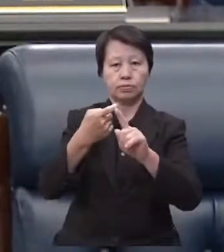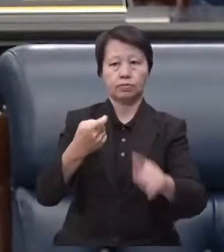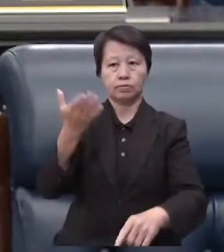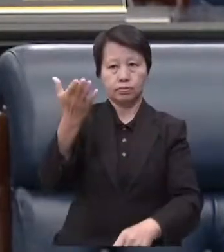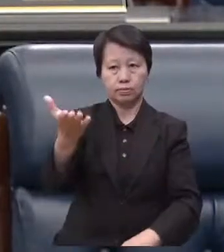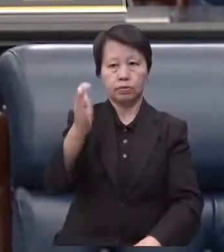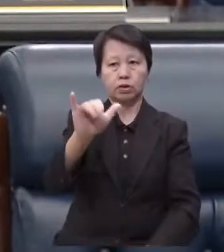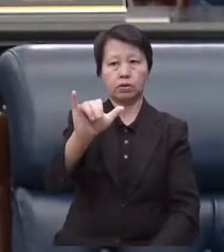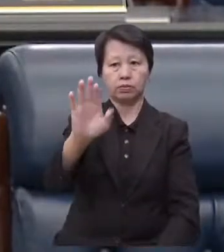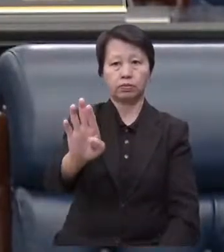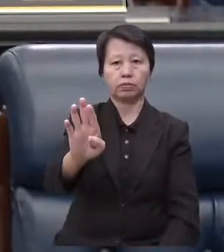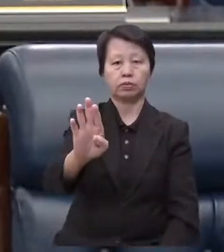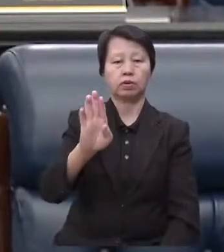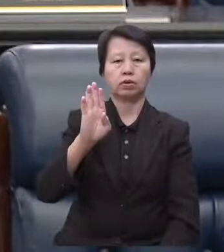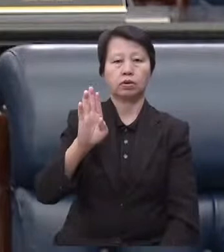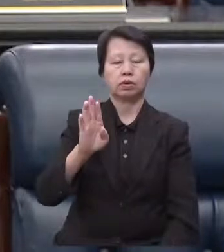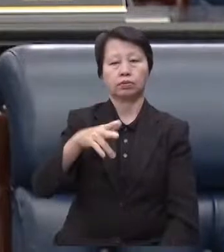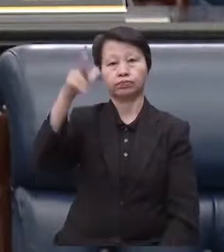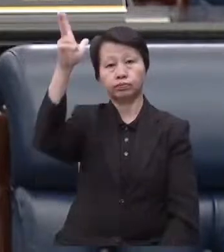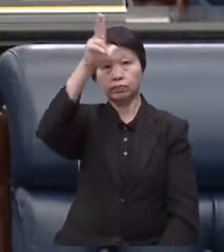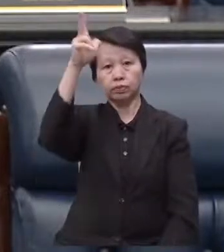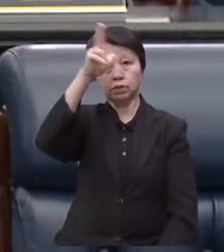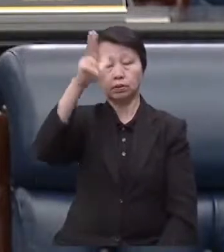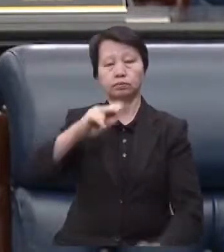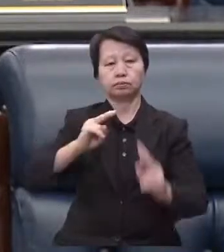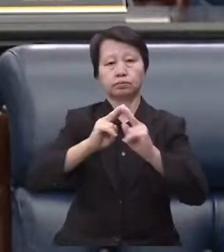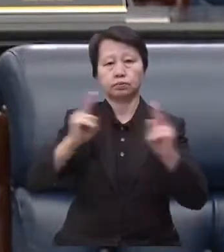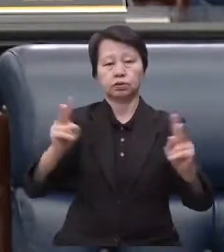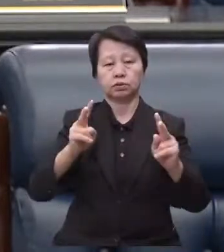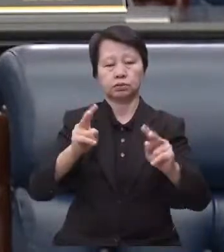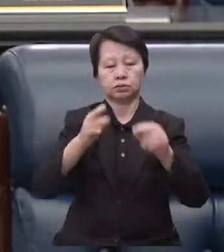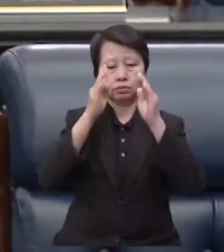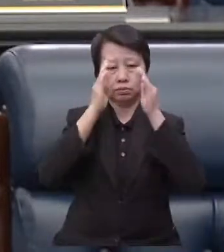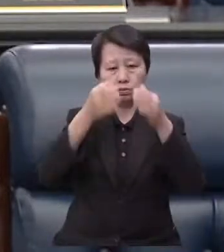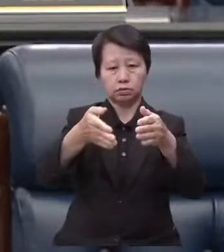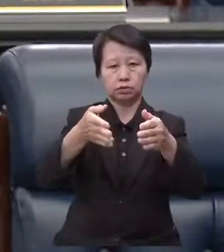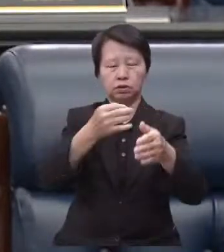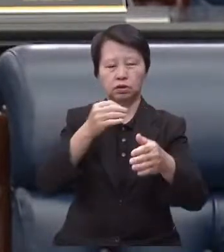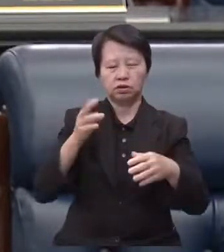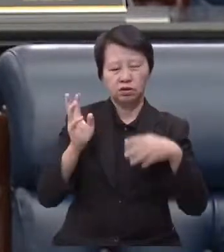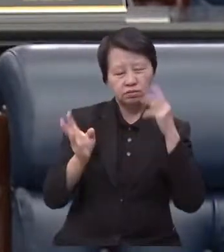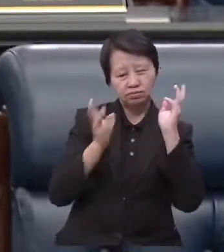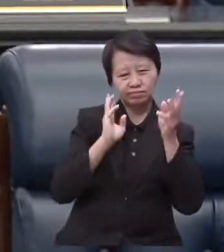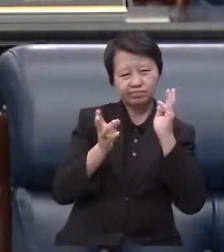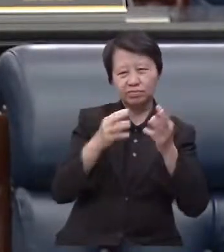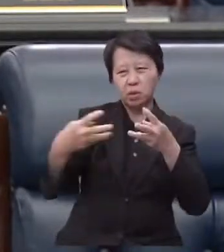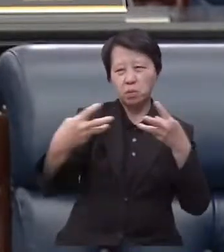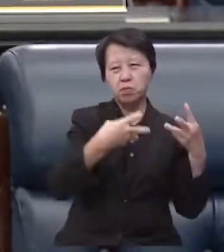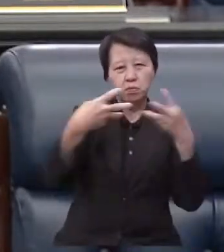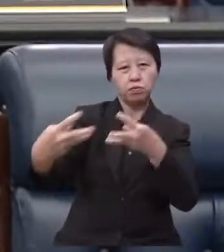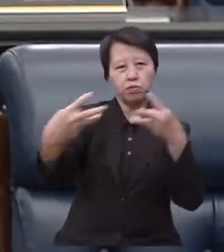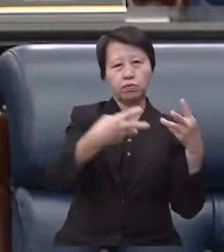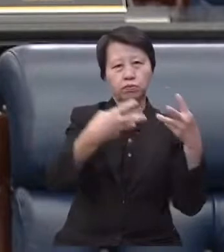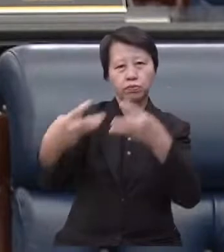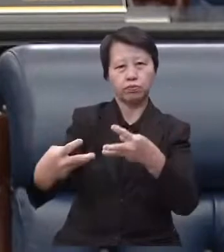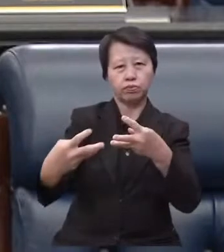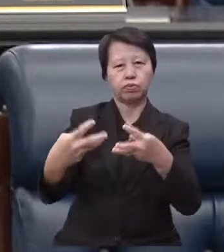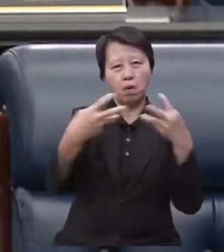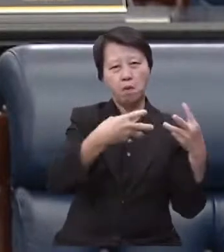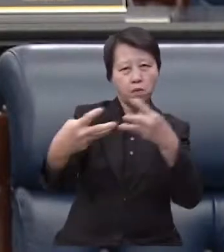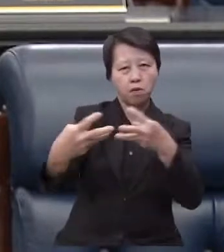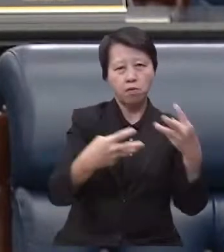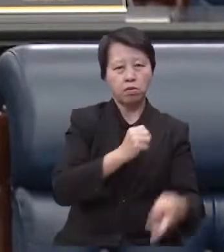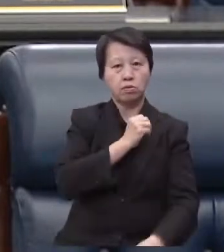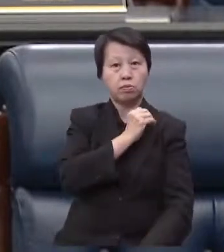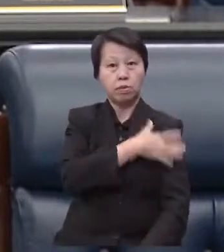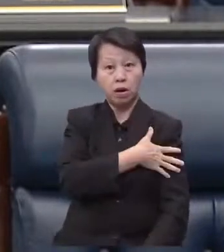daripada Yang Berhormat. Kerajaan amat prihatin dan gusar dengan pertempuran di